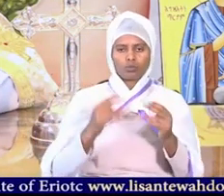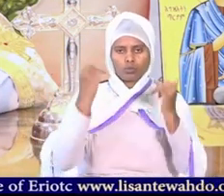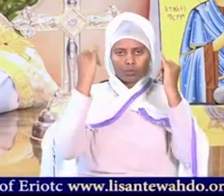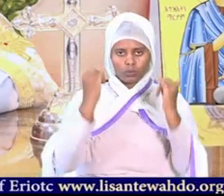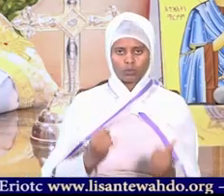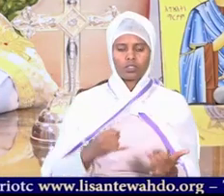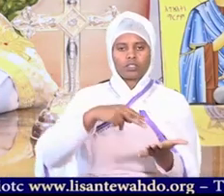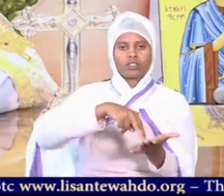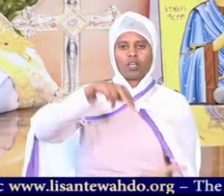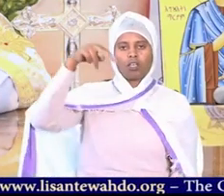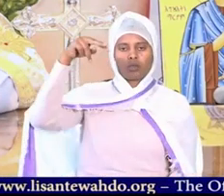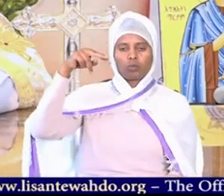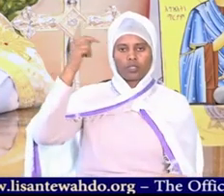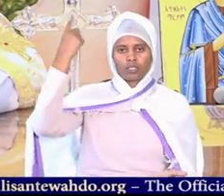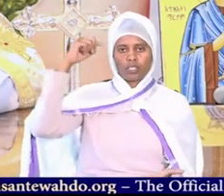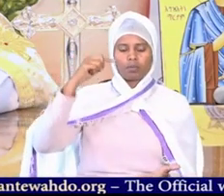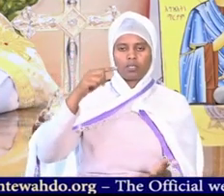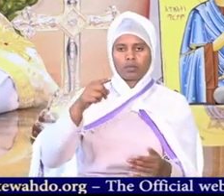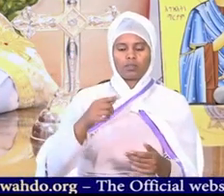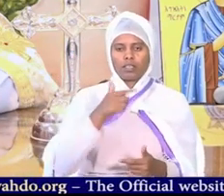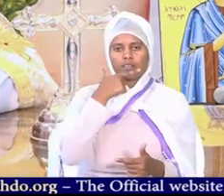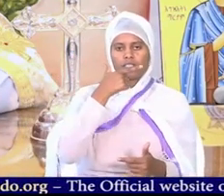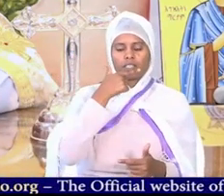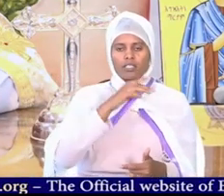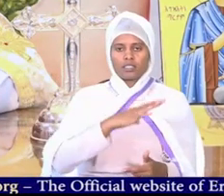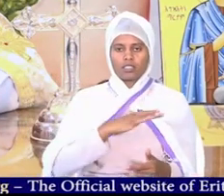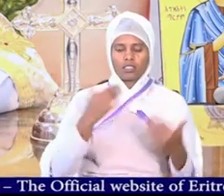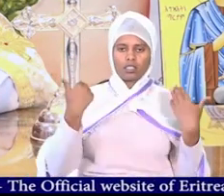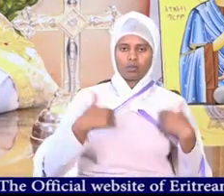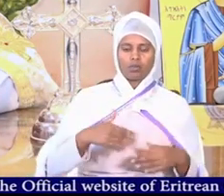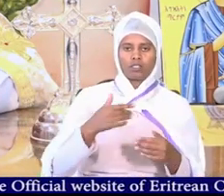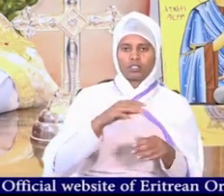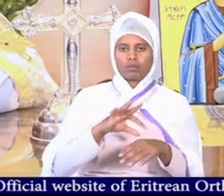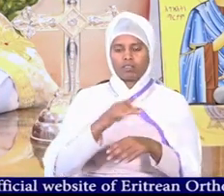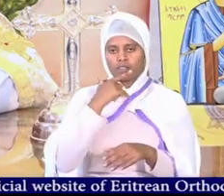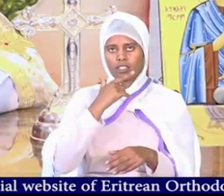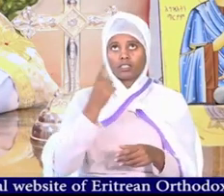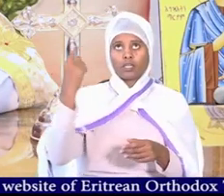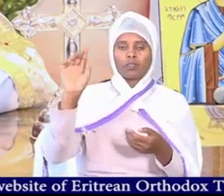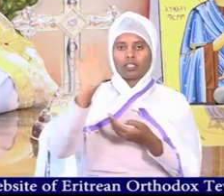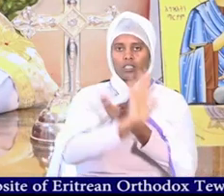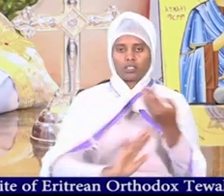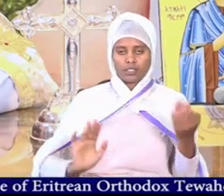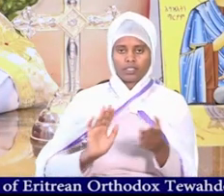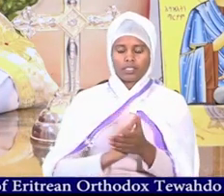بخبور تنسايقو كابزي اسقينا زلو دنموت